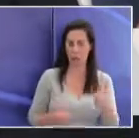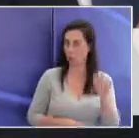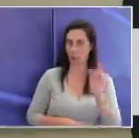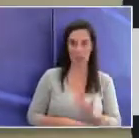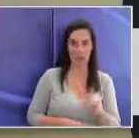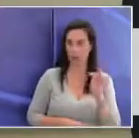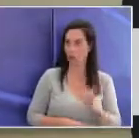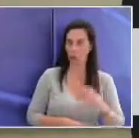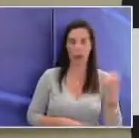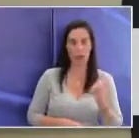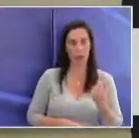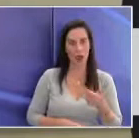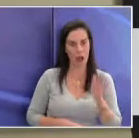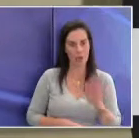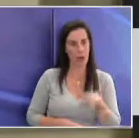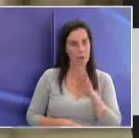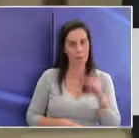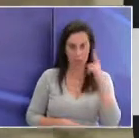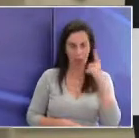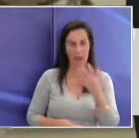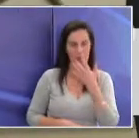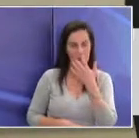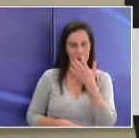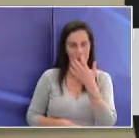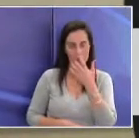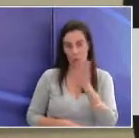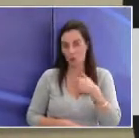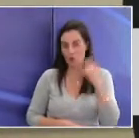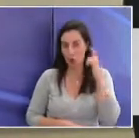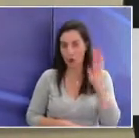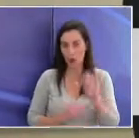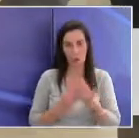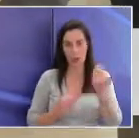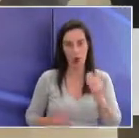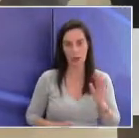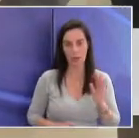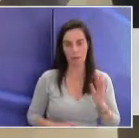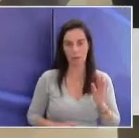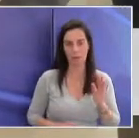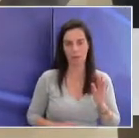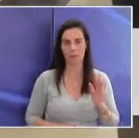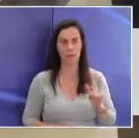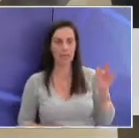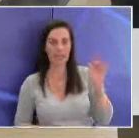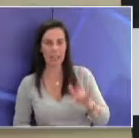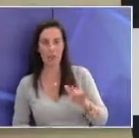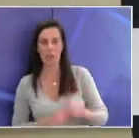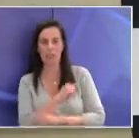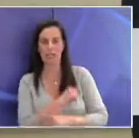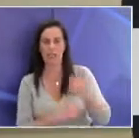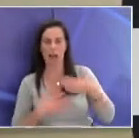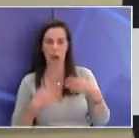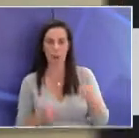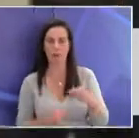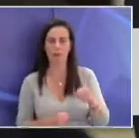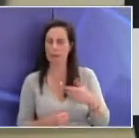התנגד התנגדות עזה וגם נתניהו ידע את זה בימים האחרונים, זה מה ששמענו פה קודם מדוברים אחרים. התנגדותו של ליצמן היא